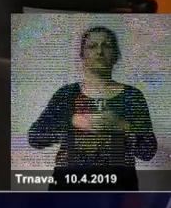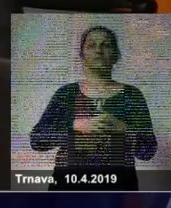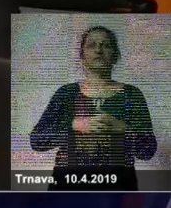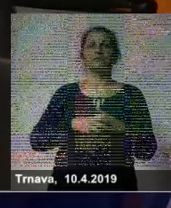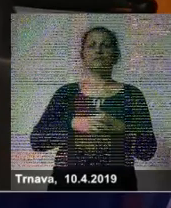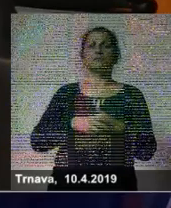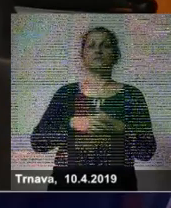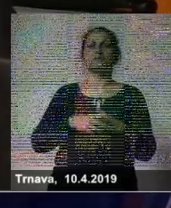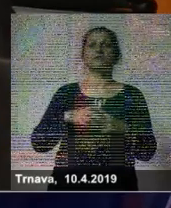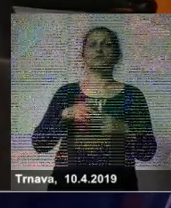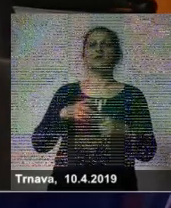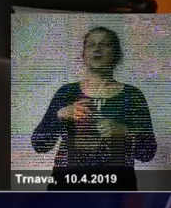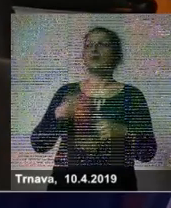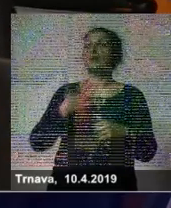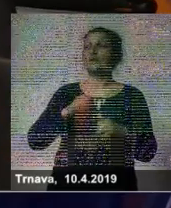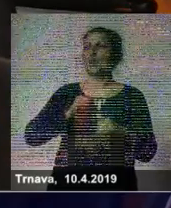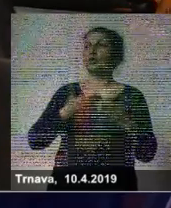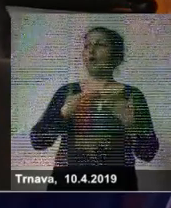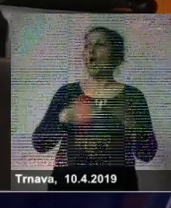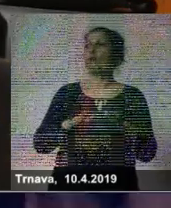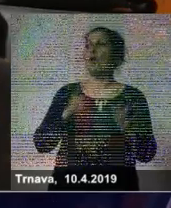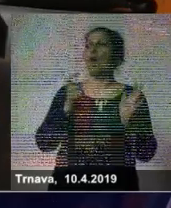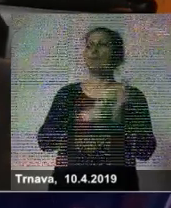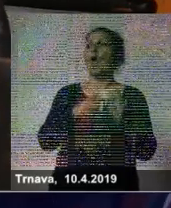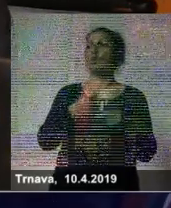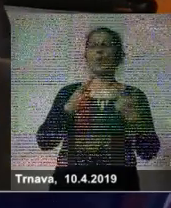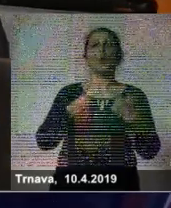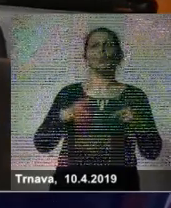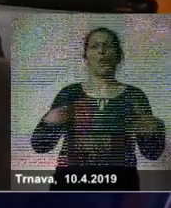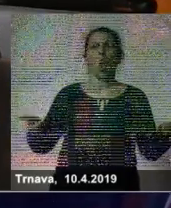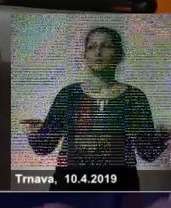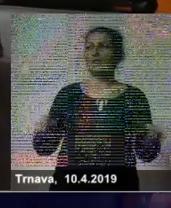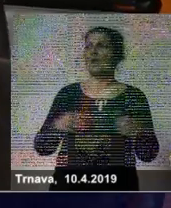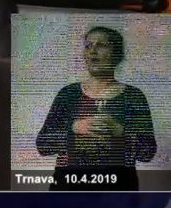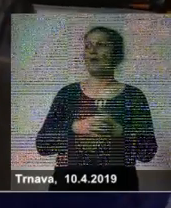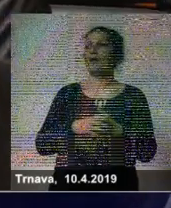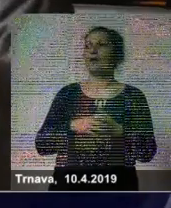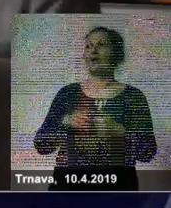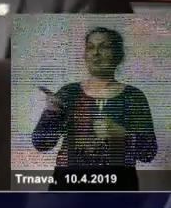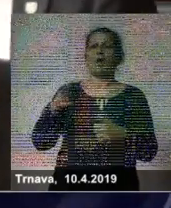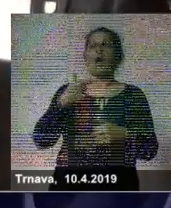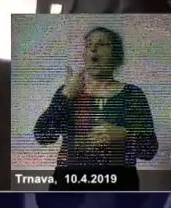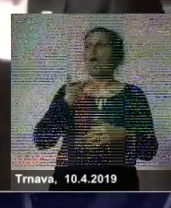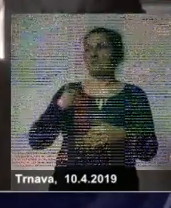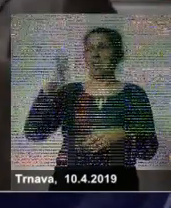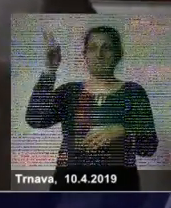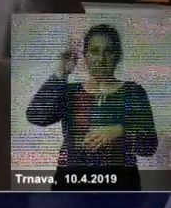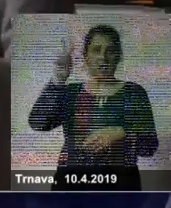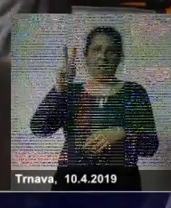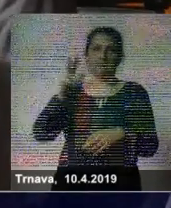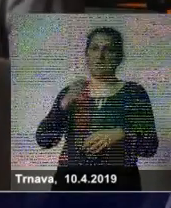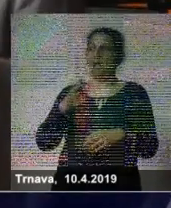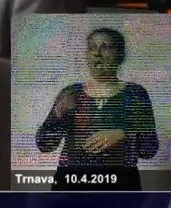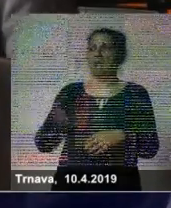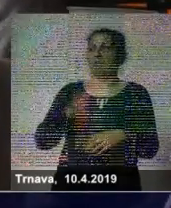všeobecná, tak ešte by sme teda otvorili bod rôzne. Znova a nech sa páči. Som sa hlásil, aj čo to neviem.